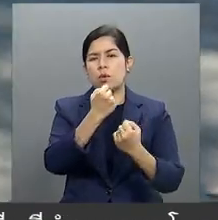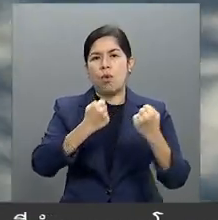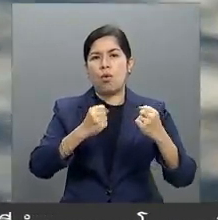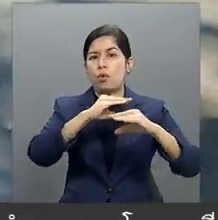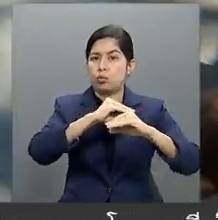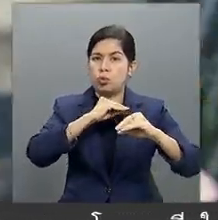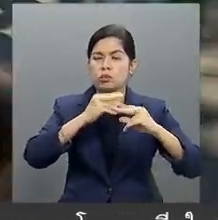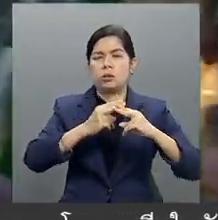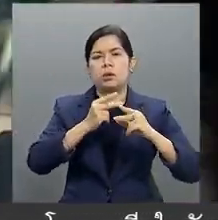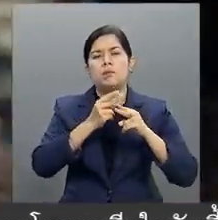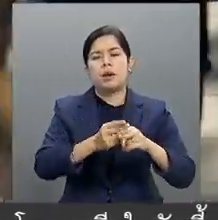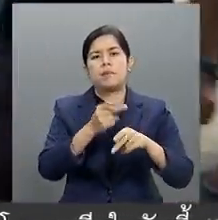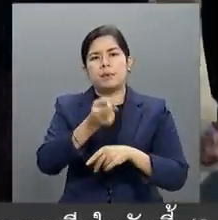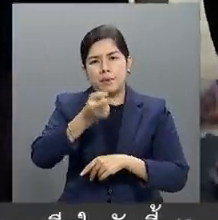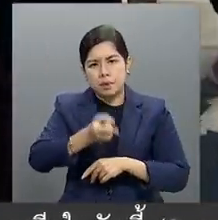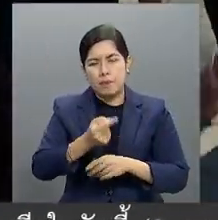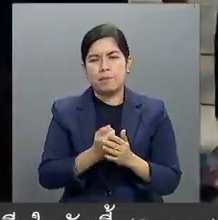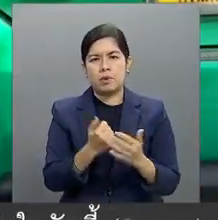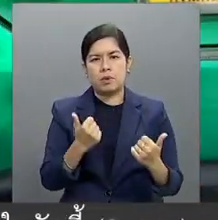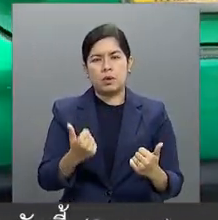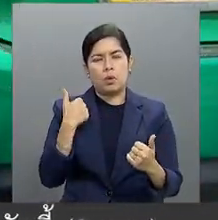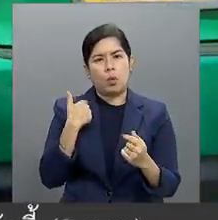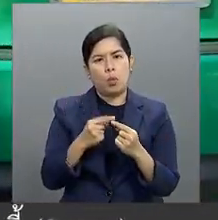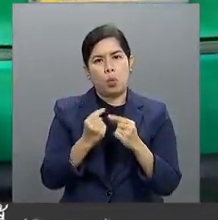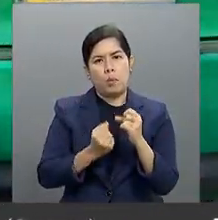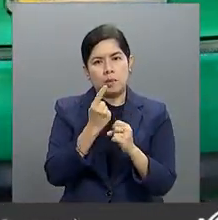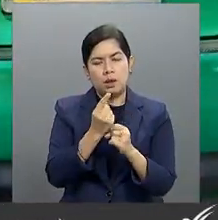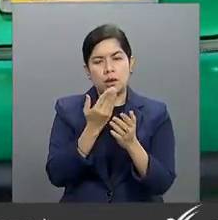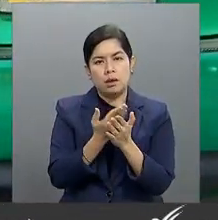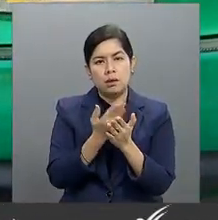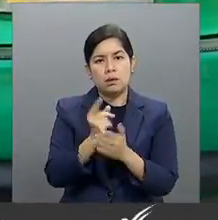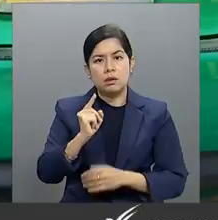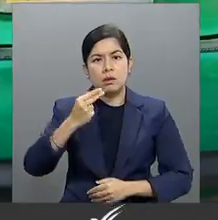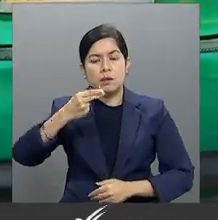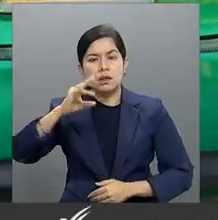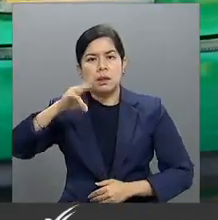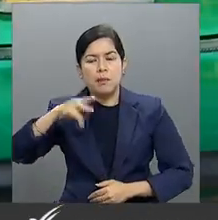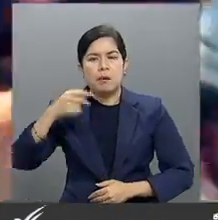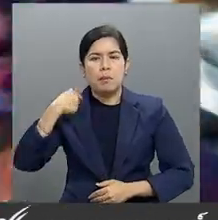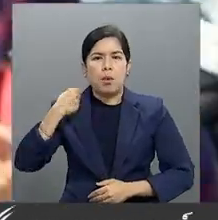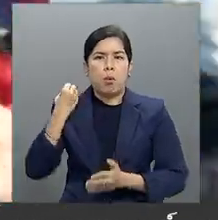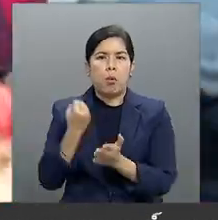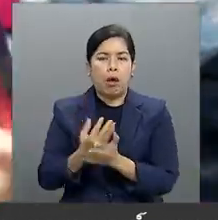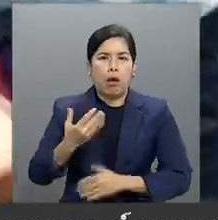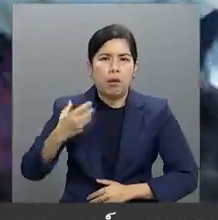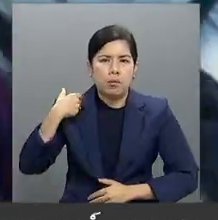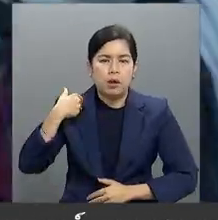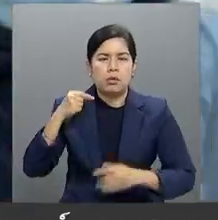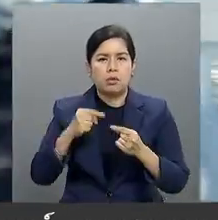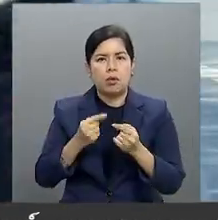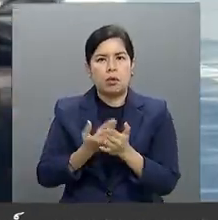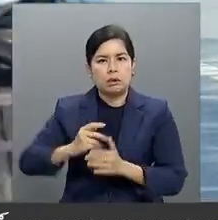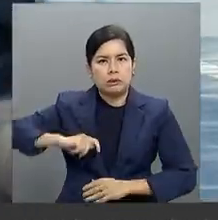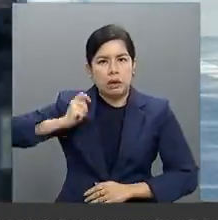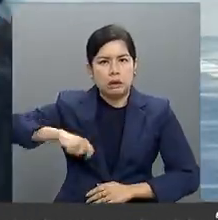ค่าใช้จ่ายสูงถึง17000บาทต่อปีต่อคันส่งผลให้ผู้ประกอบการแท็กซี่มีพระรามถ้าใช้จ่ายที่เพิ่มมาก